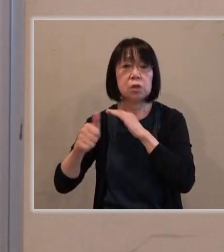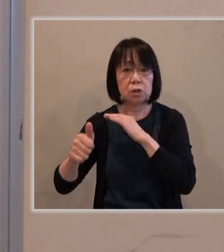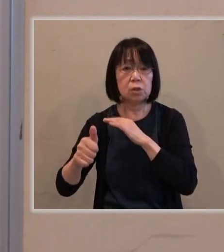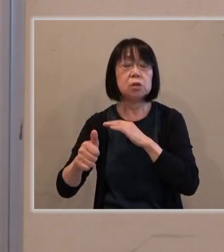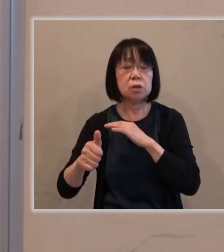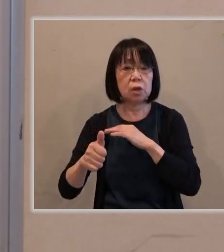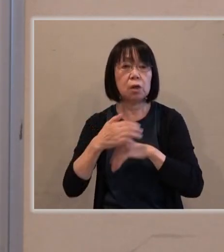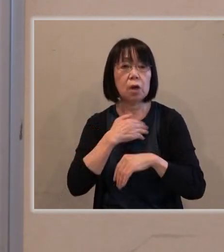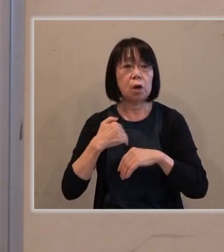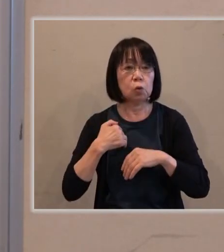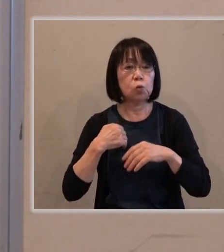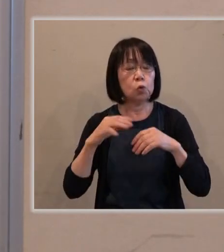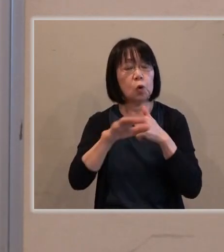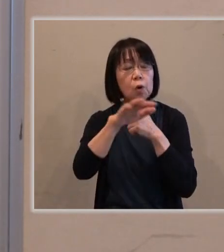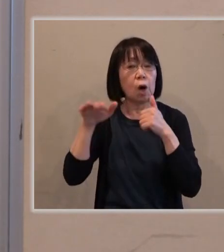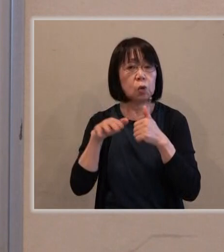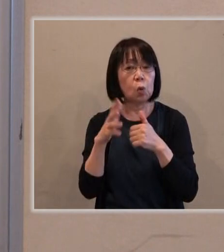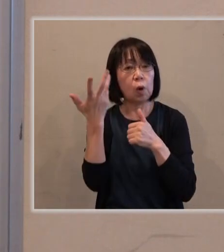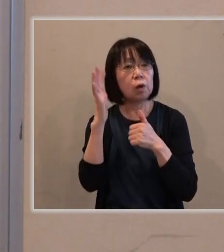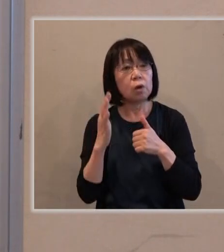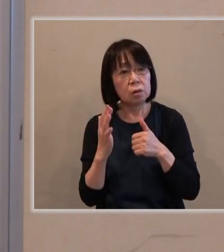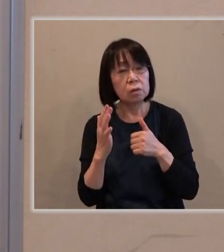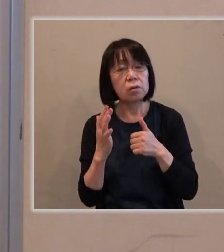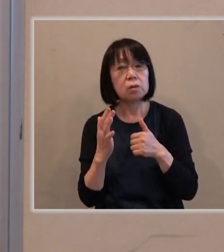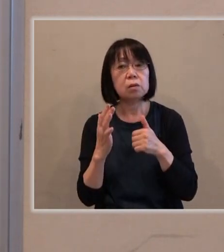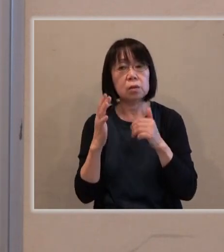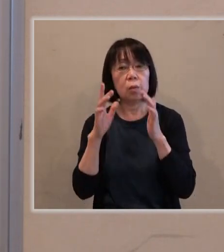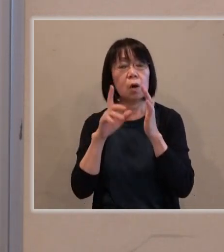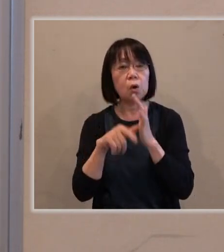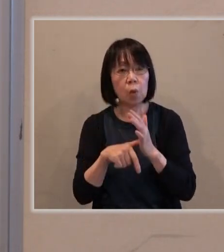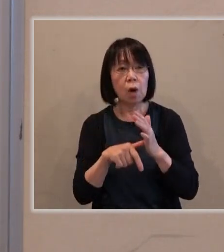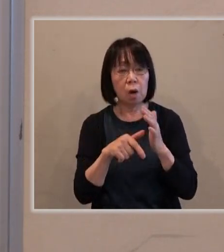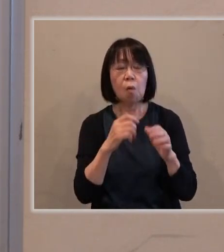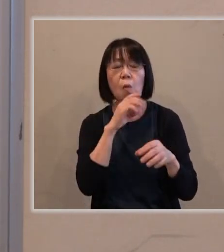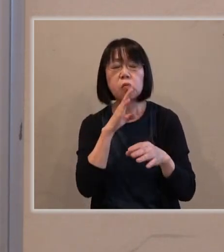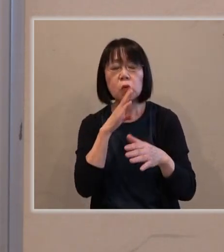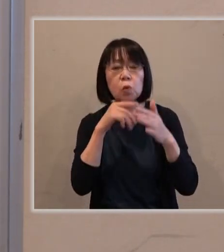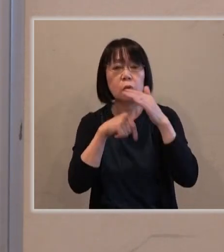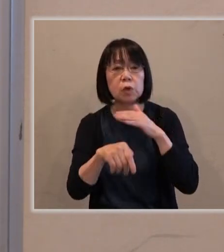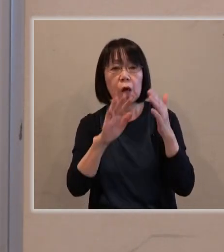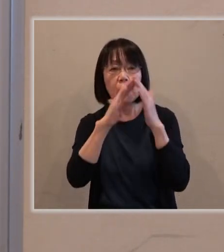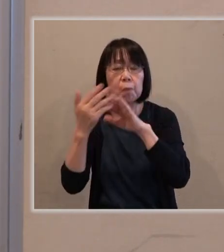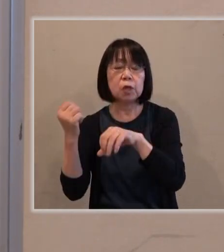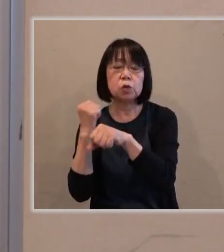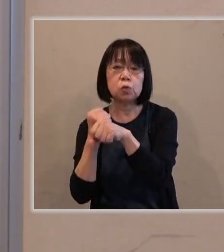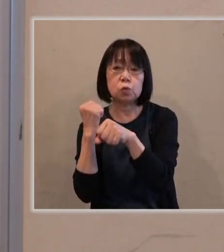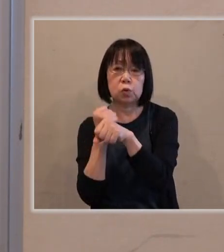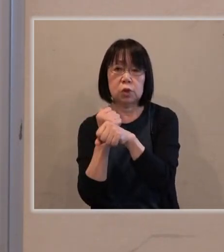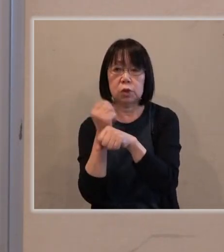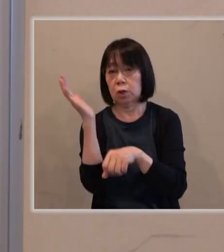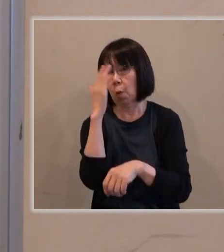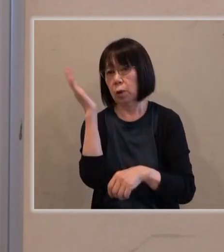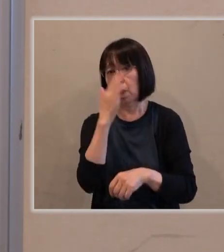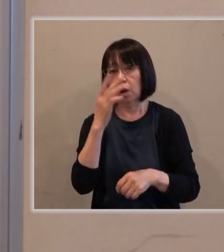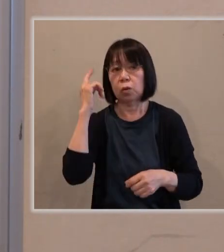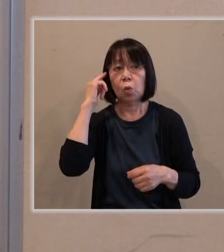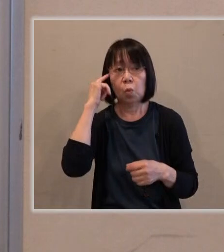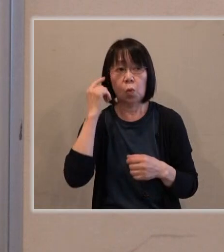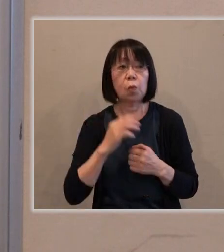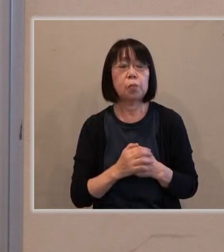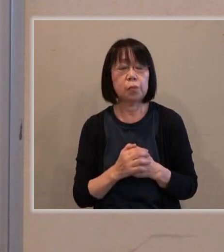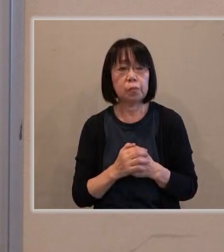と、まちづくり、本当の意味でのまちづくりではないなって思うんですね。でそのためにはやは